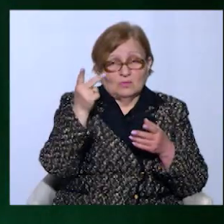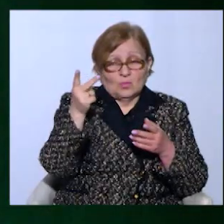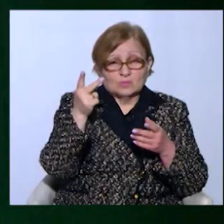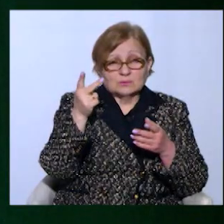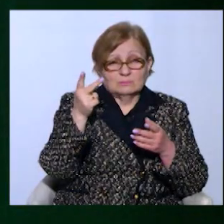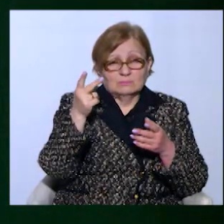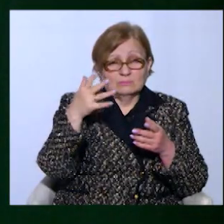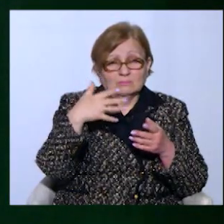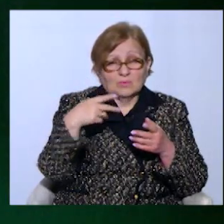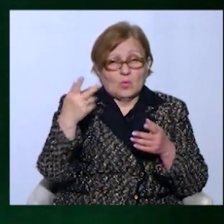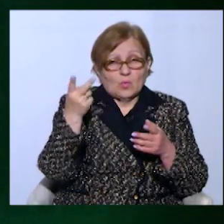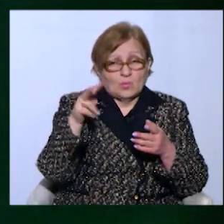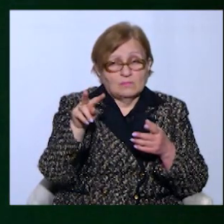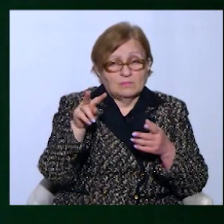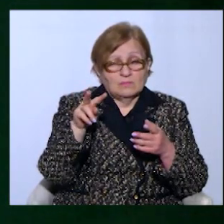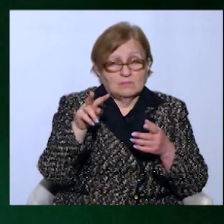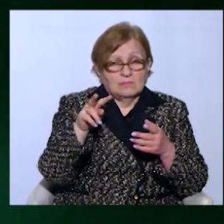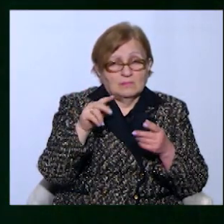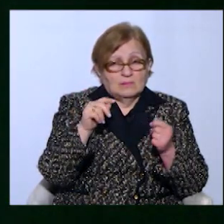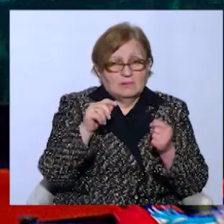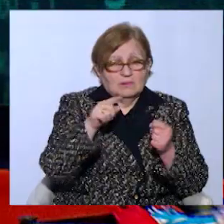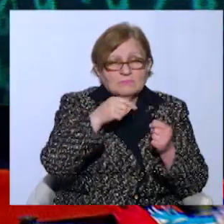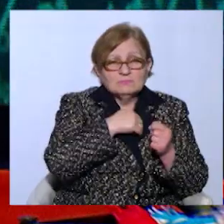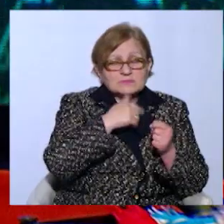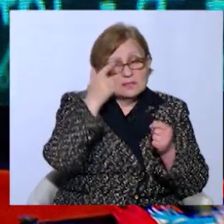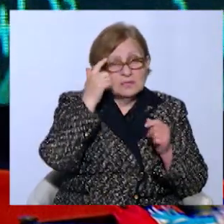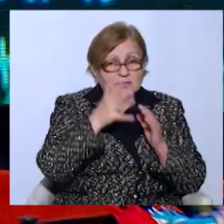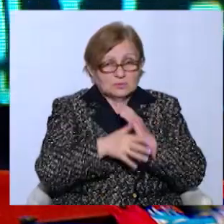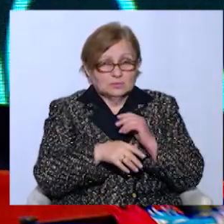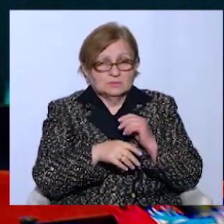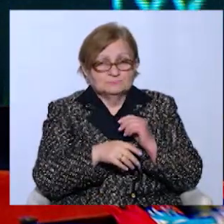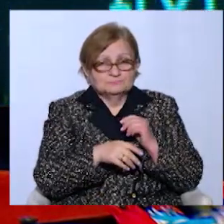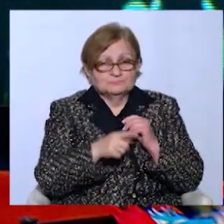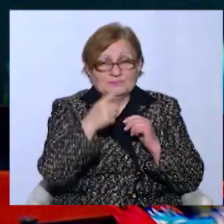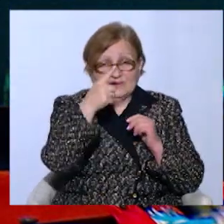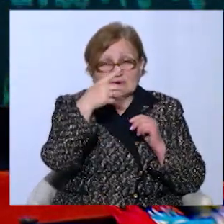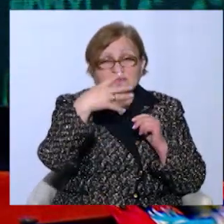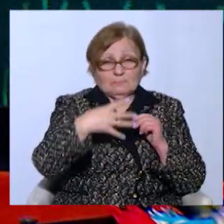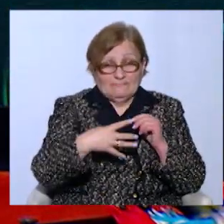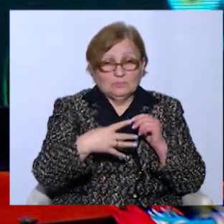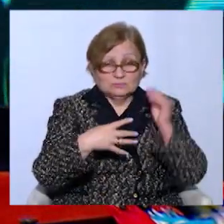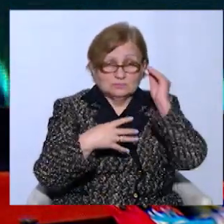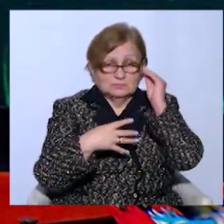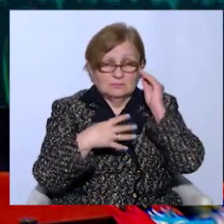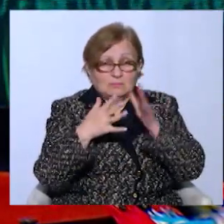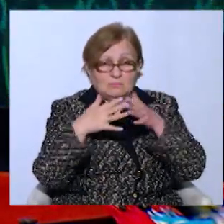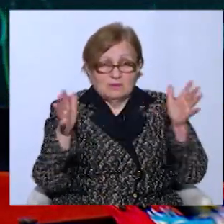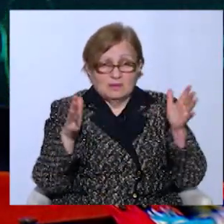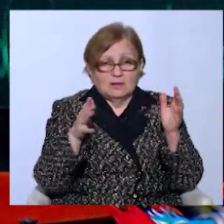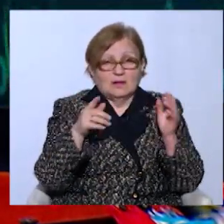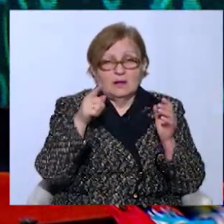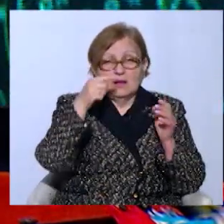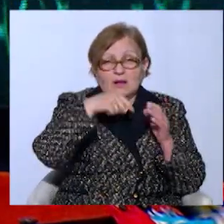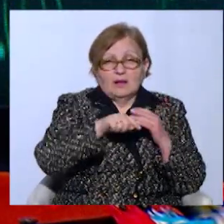2/5 4-ჯერ არის. გესმით? აი ეს მინდა კარგად გაიგოთ, რომ 1/4 მეტია 1/5-ზე და